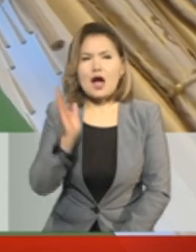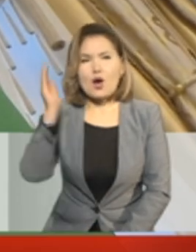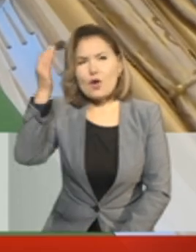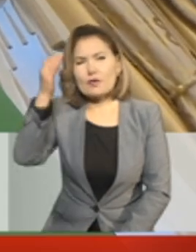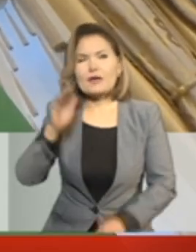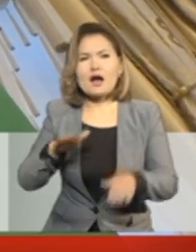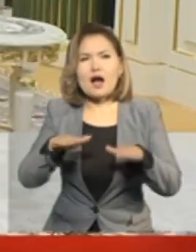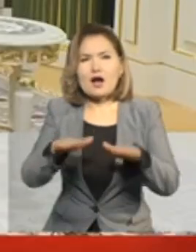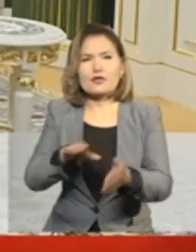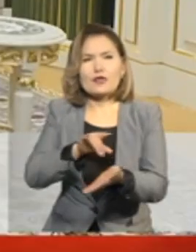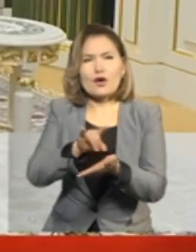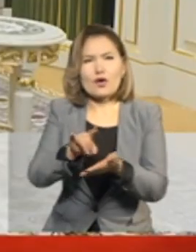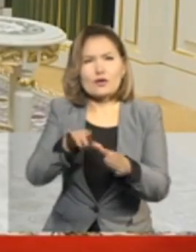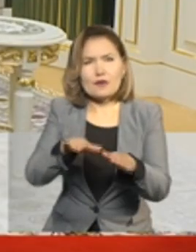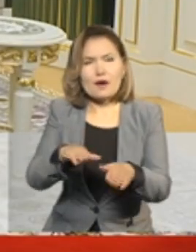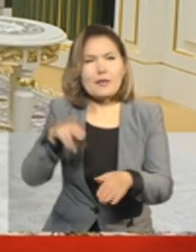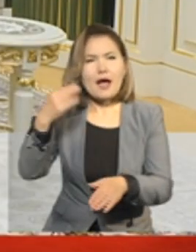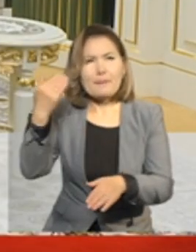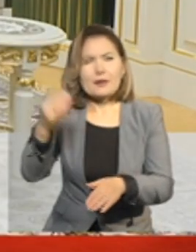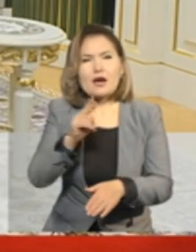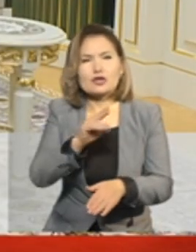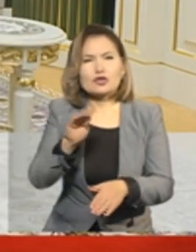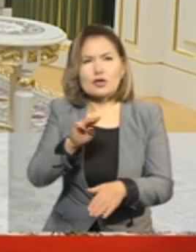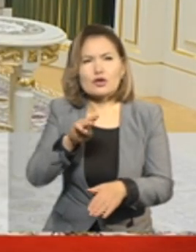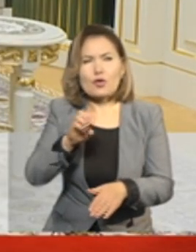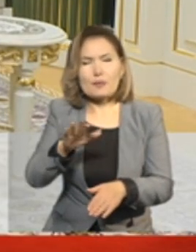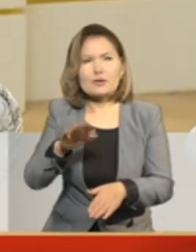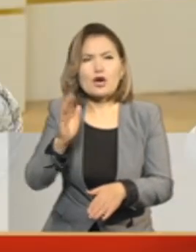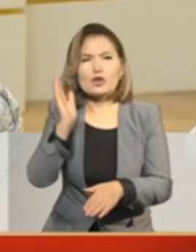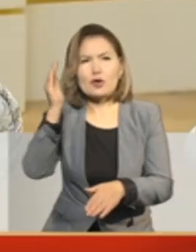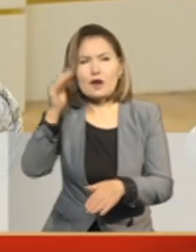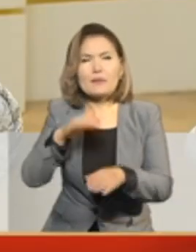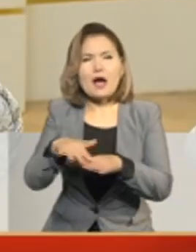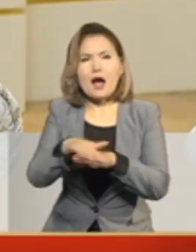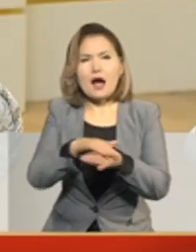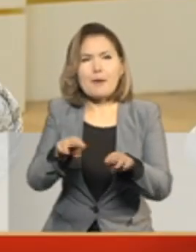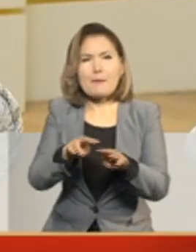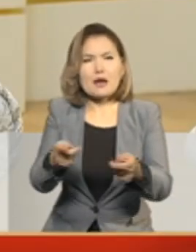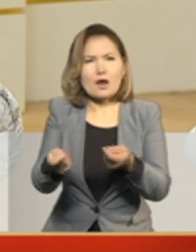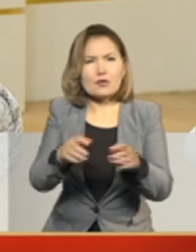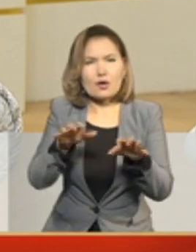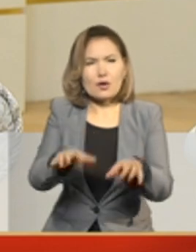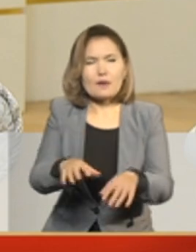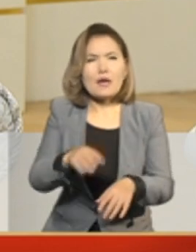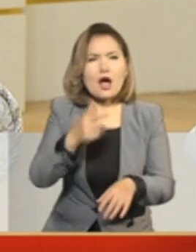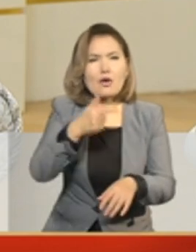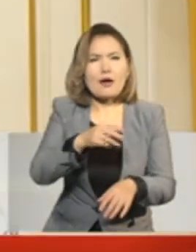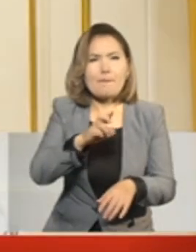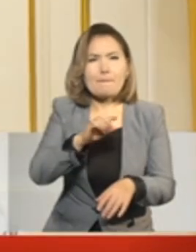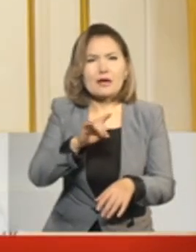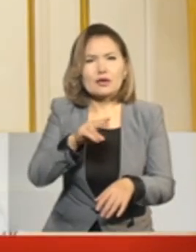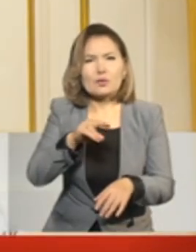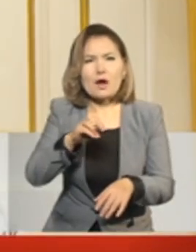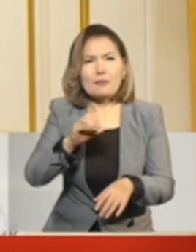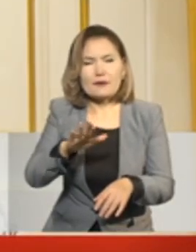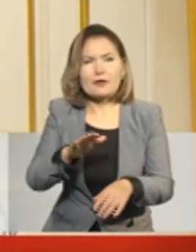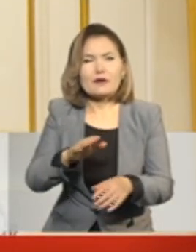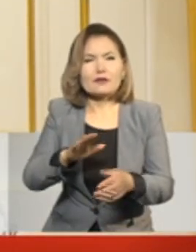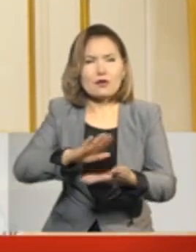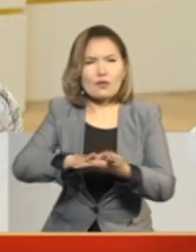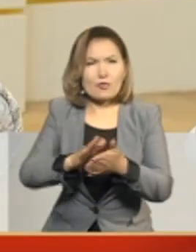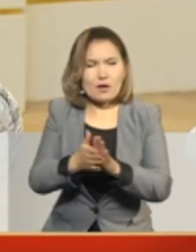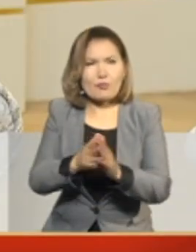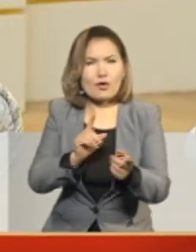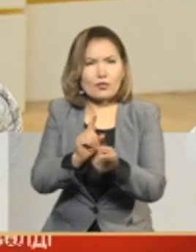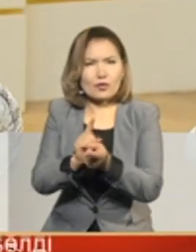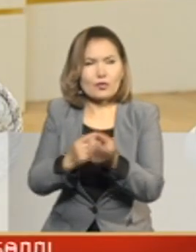Ашхабад әуежайында президент Қасым Жомарт Тоқаев, Түркменстан халық мәслихатының төрағасы Гурбангулы Бердімұхамедов пен екіжақты кездесу